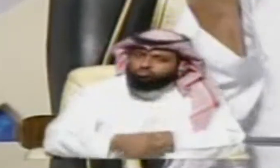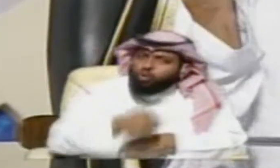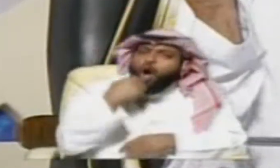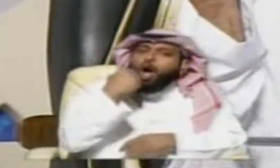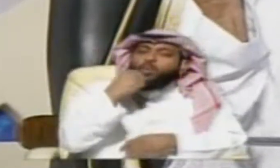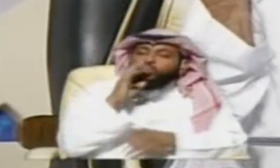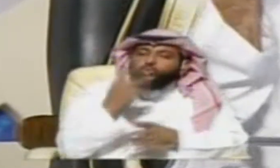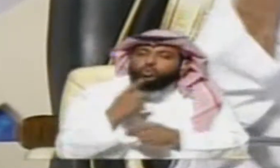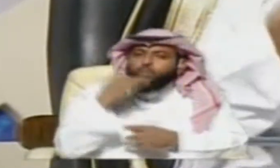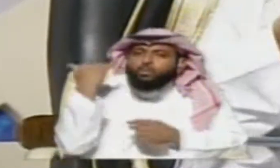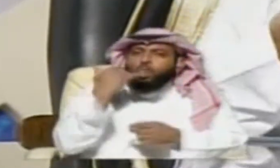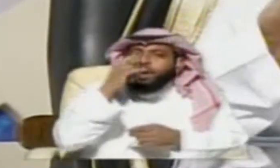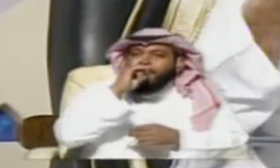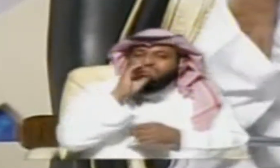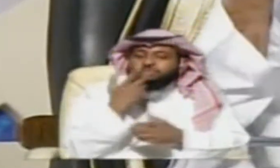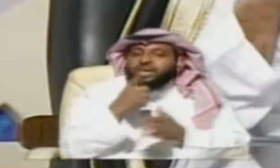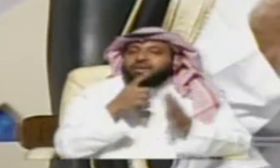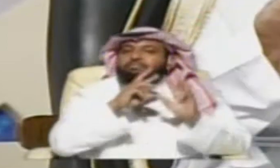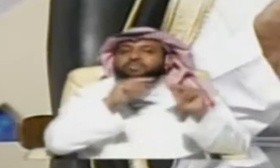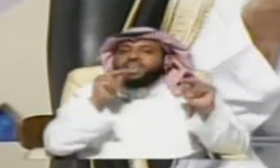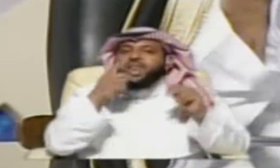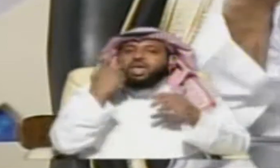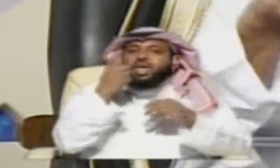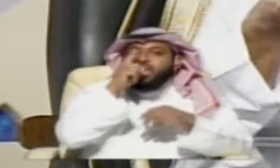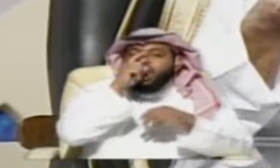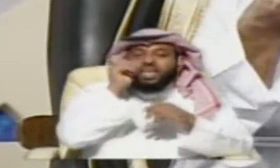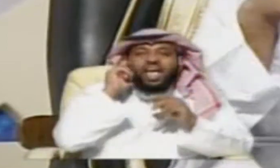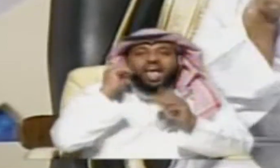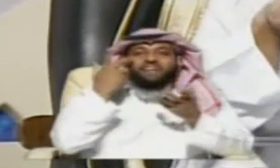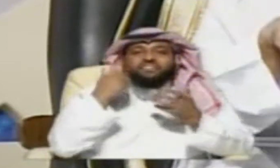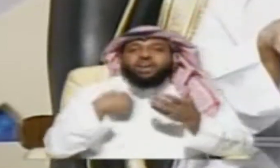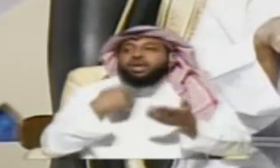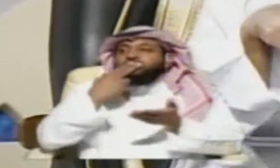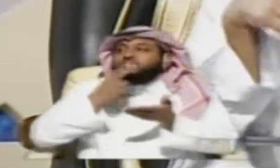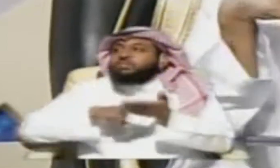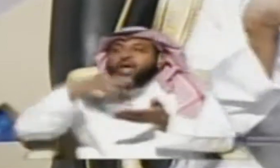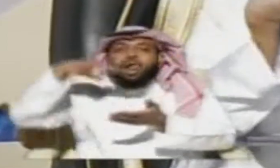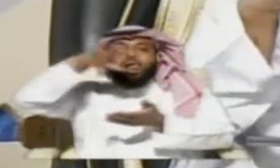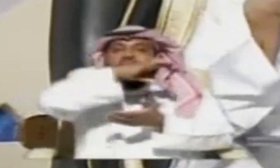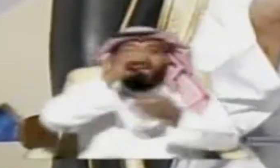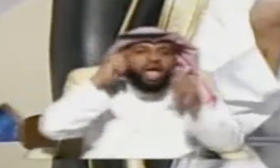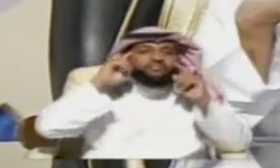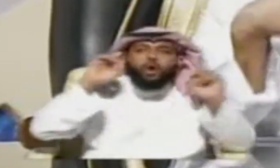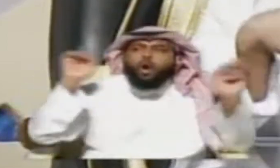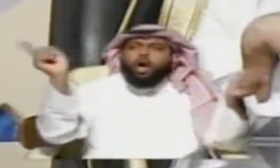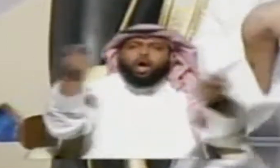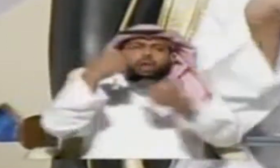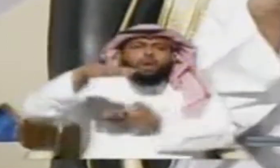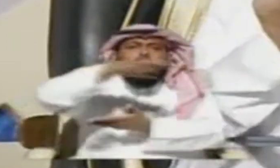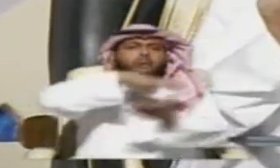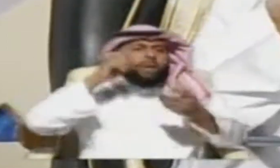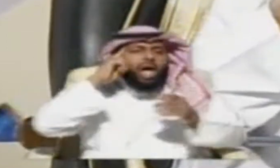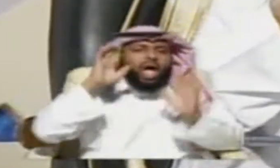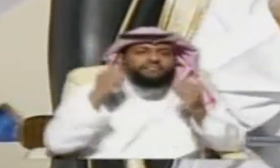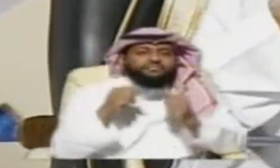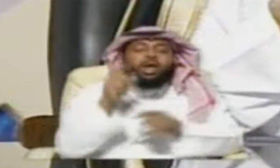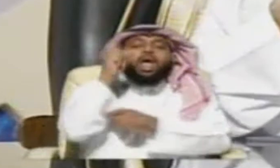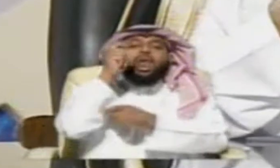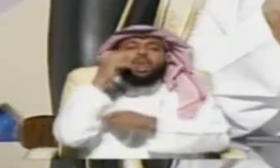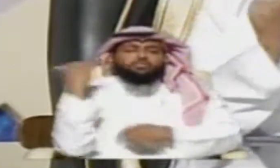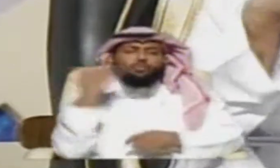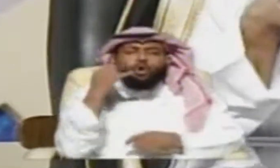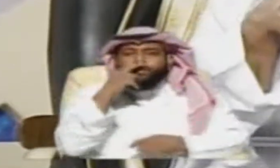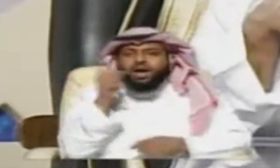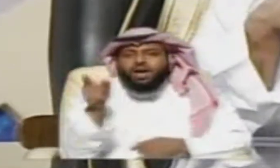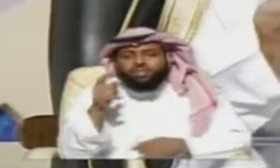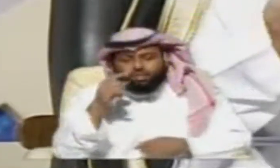الدول، ودائما ما تتخذ قرارات وتغير أمور لأجل الضغط الإعلامي الذي يأتي من قبل